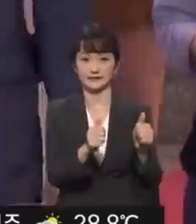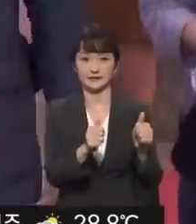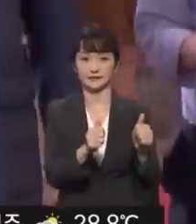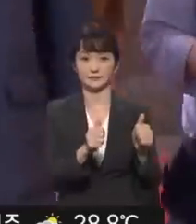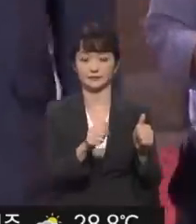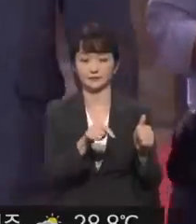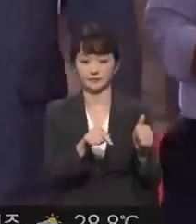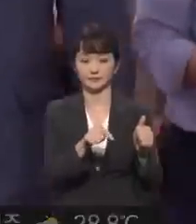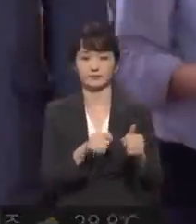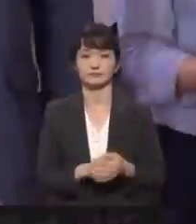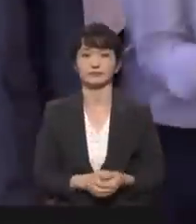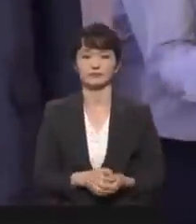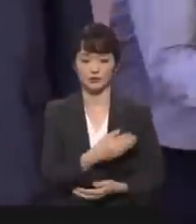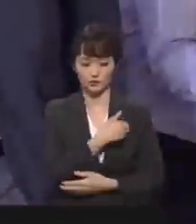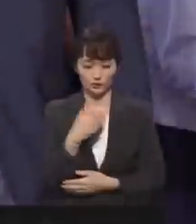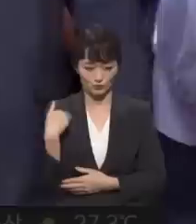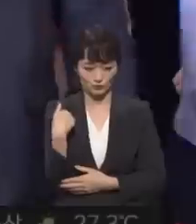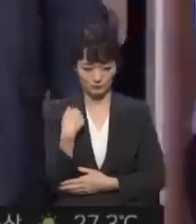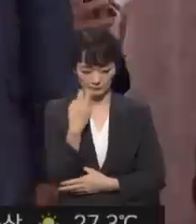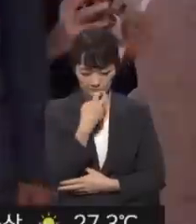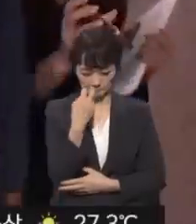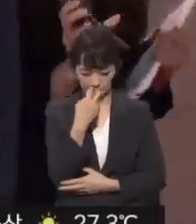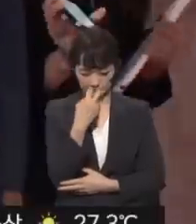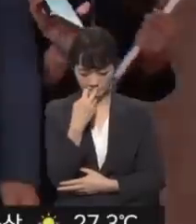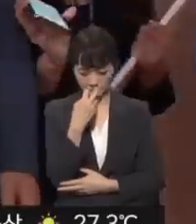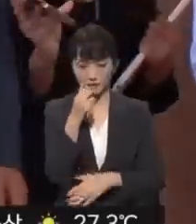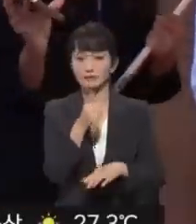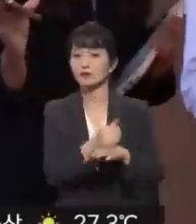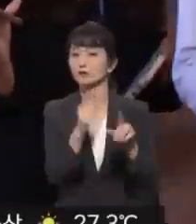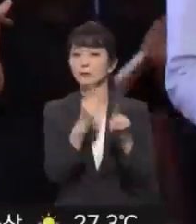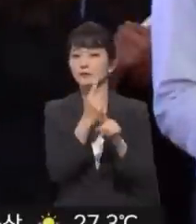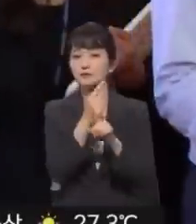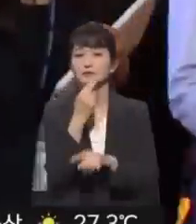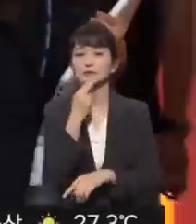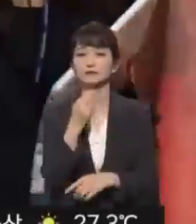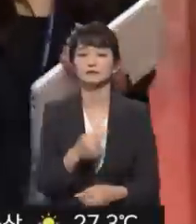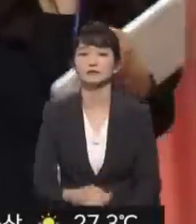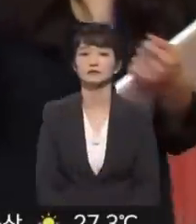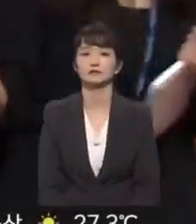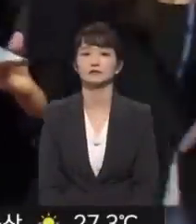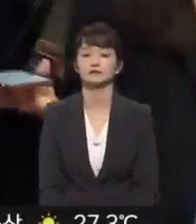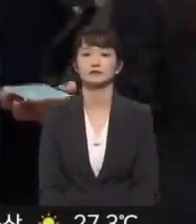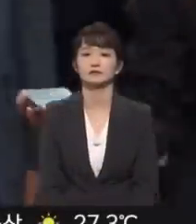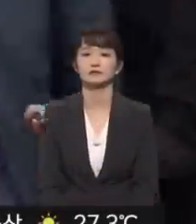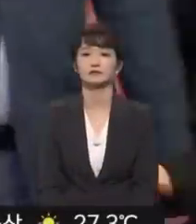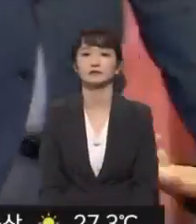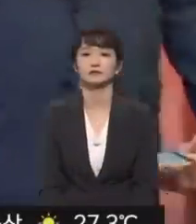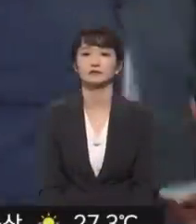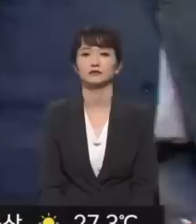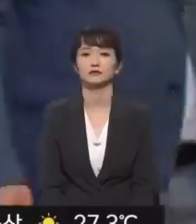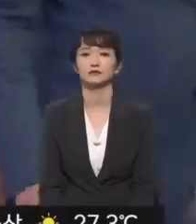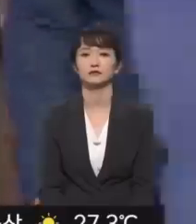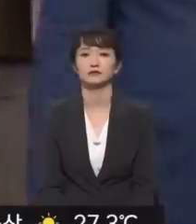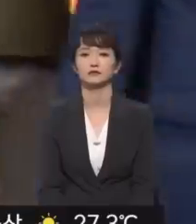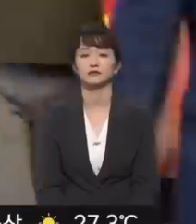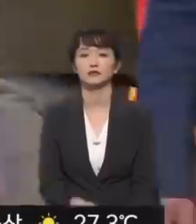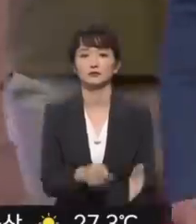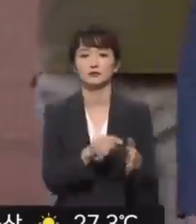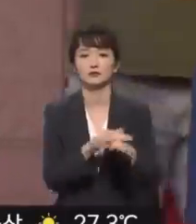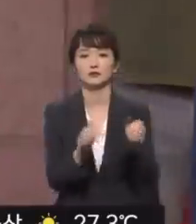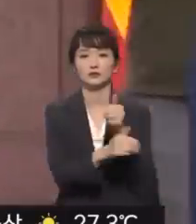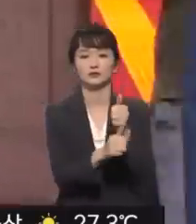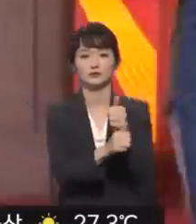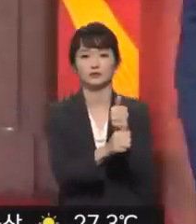보면 4 흥분할 심리를 했기 때문에 뭐 크게 저는 결론이 달라지진 않는다 고 보는데 이건 뭐 어차피 채무자 측의 마땅한 업적